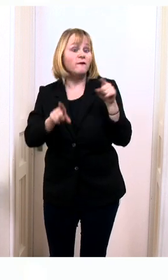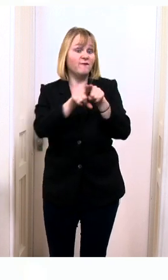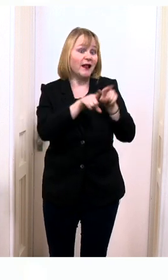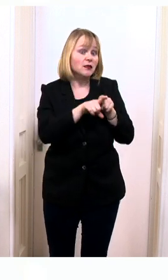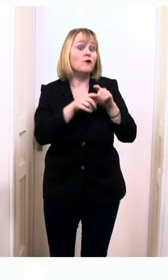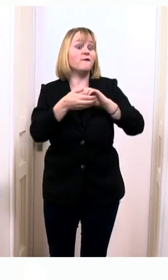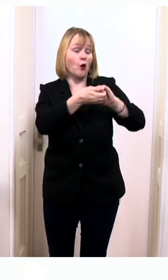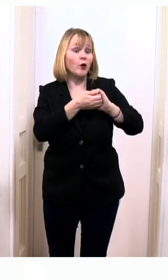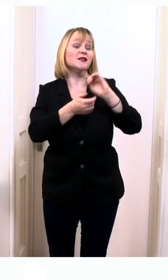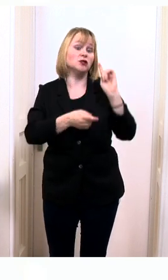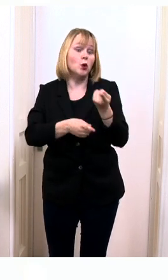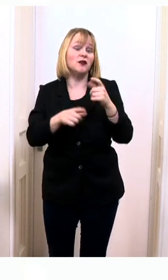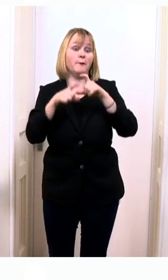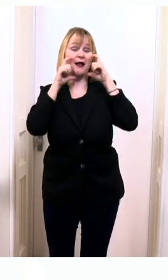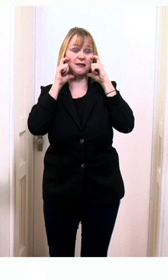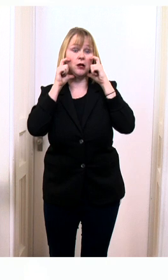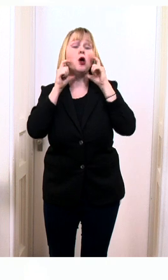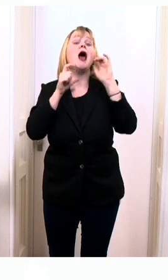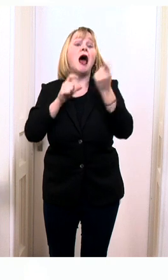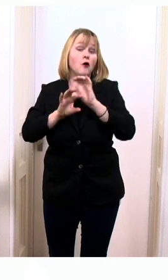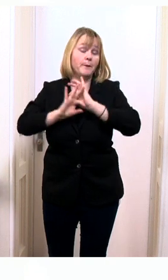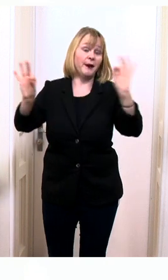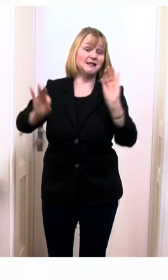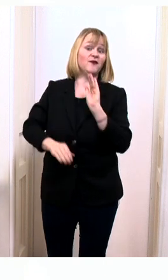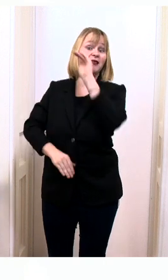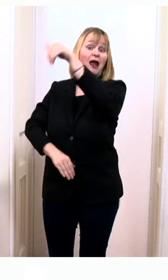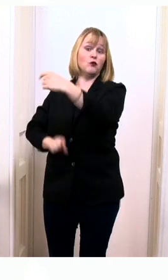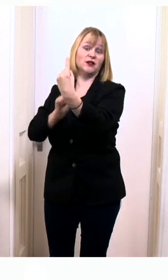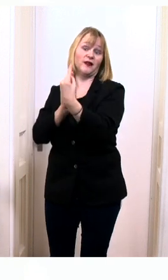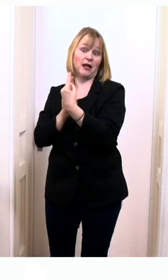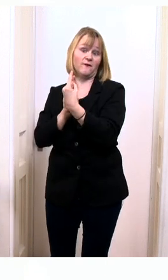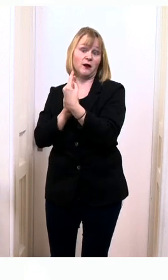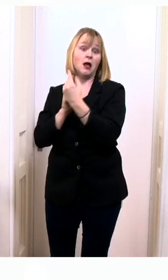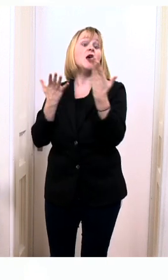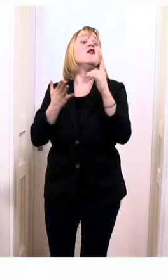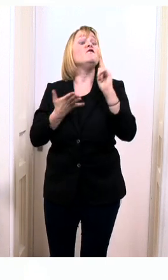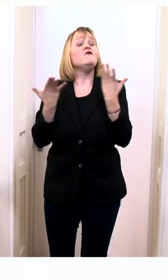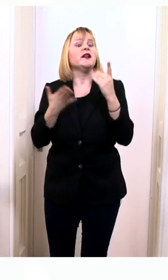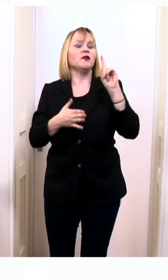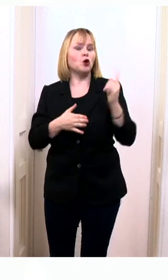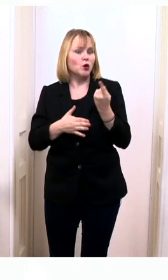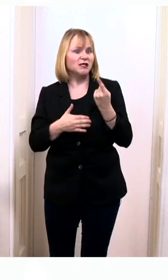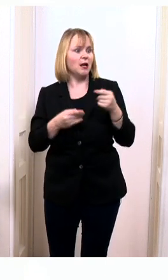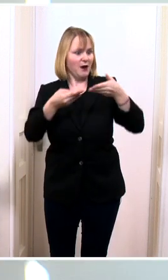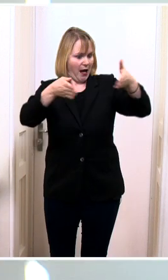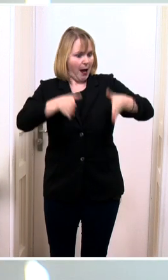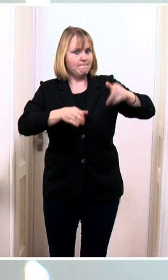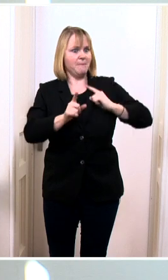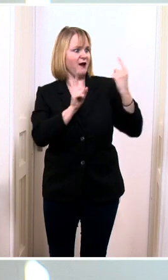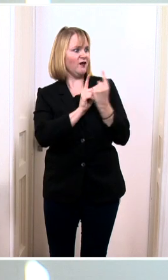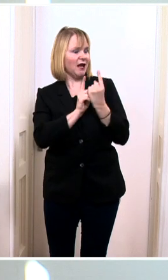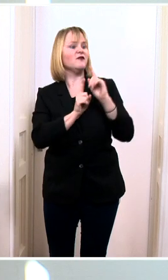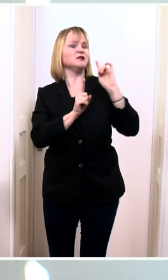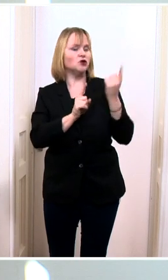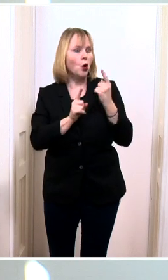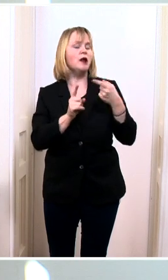eben draußen treffen ist besser. Und wenn man sich in Innenräumen trifft, dann bitte regelmäßig lüften. Die Folie habe